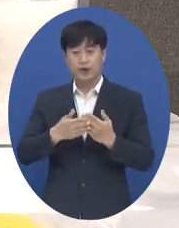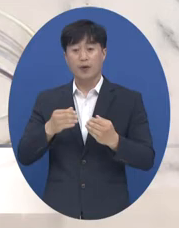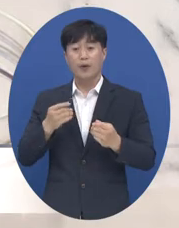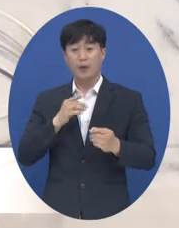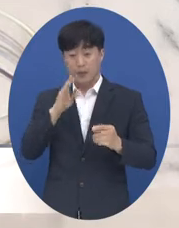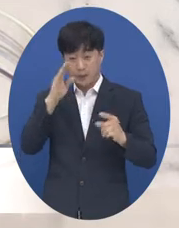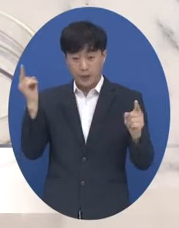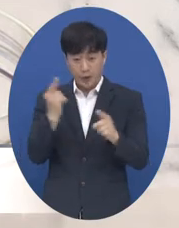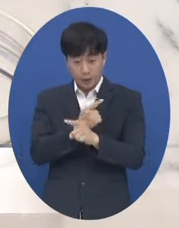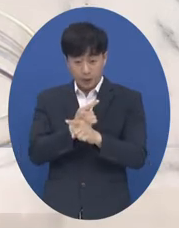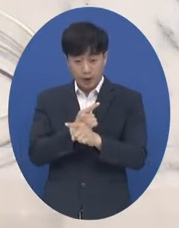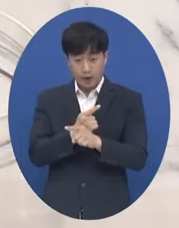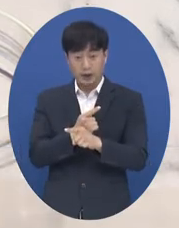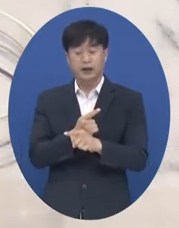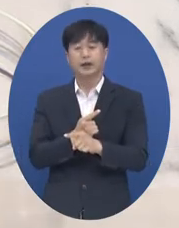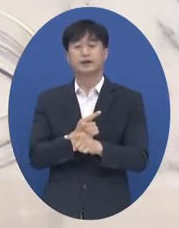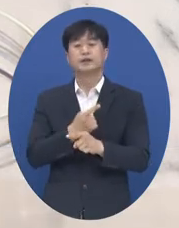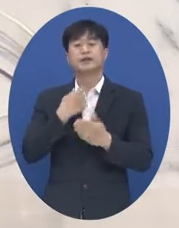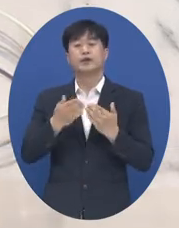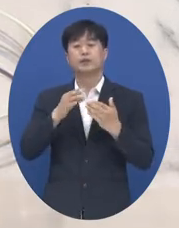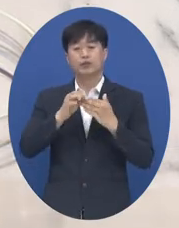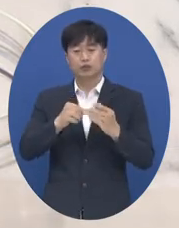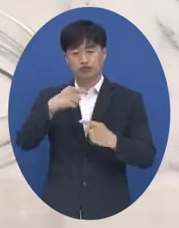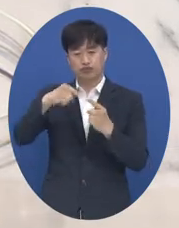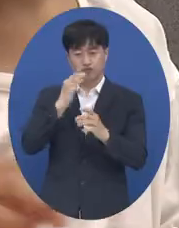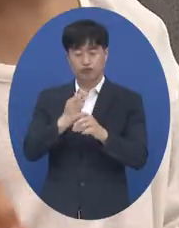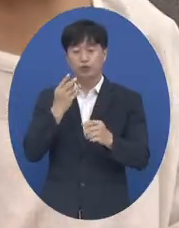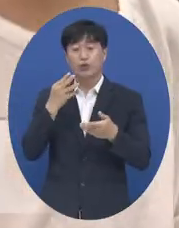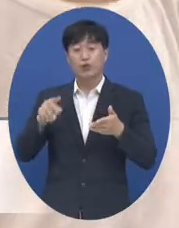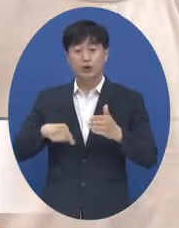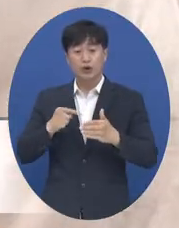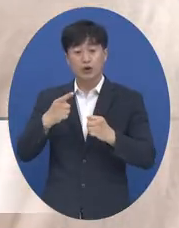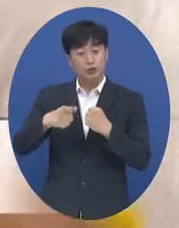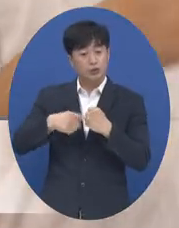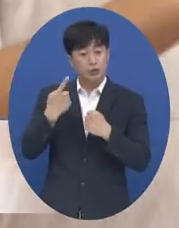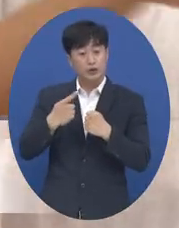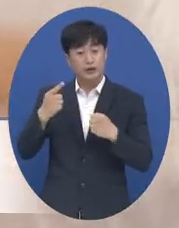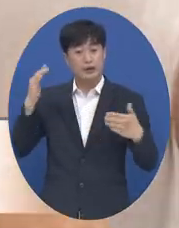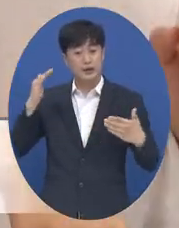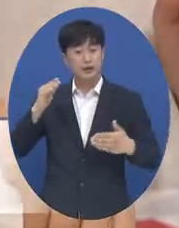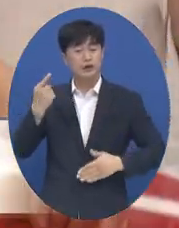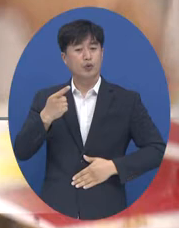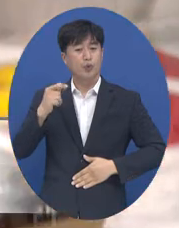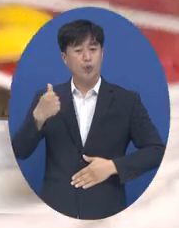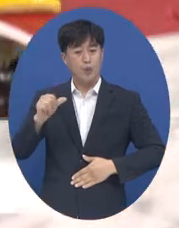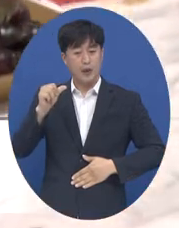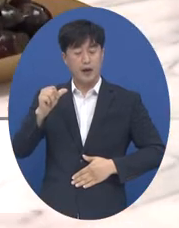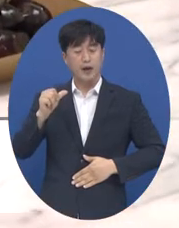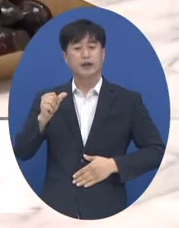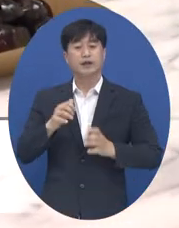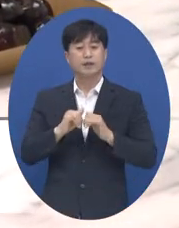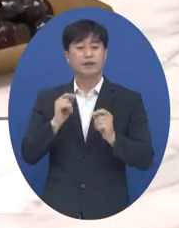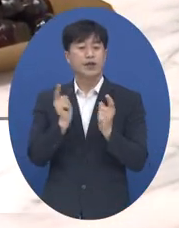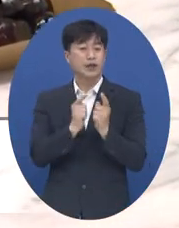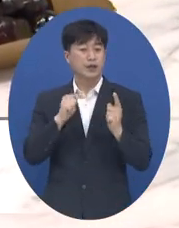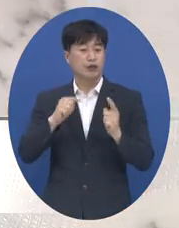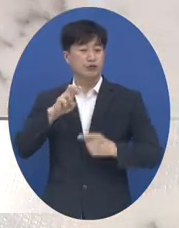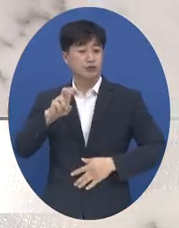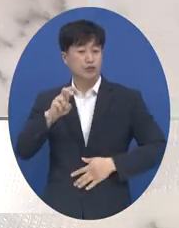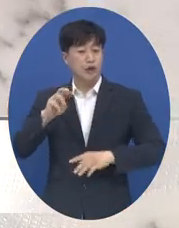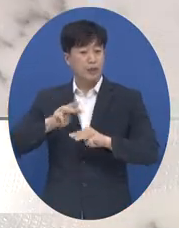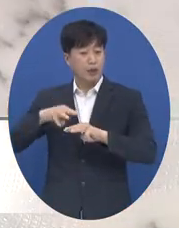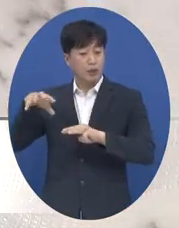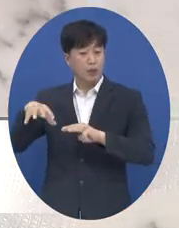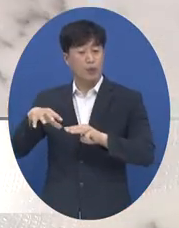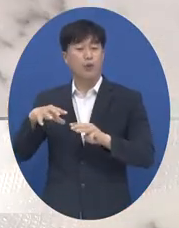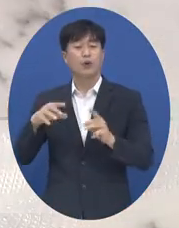치유 농업 체험 프로그램을 운영하고 있습니다 또래 초등학생 1500명을 대상으로 수묵의 동자가 연계해 온라인 체험